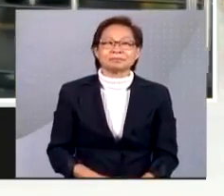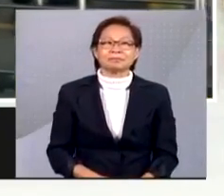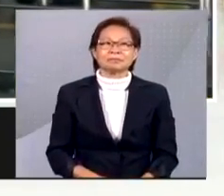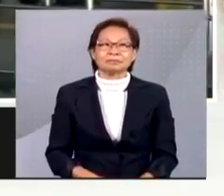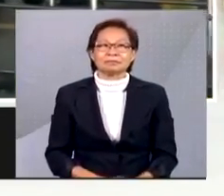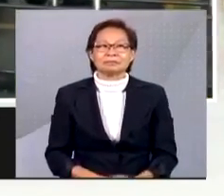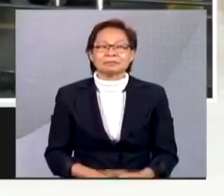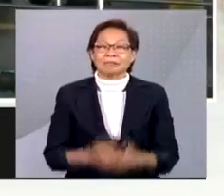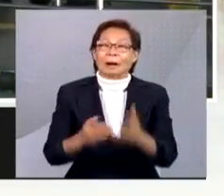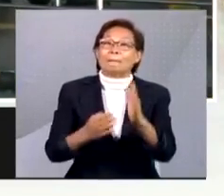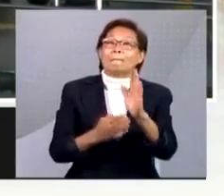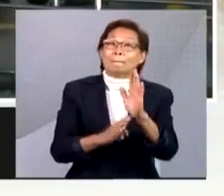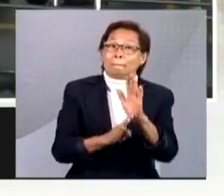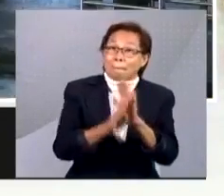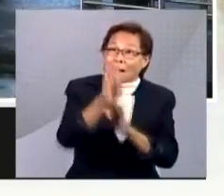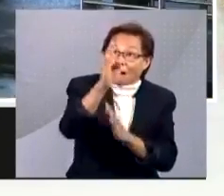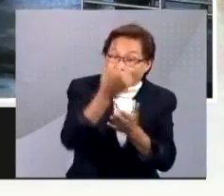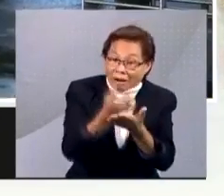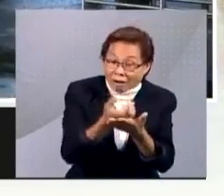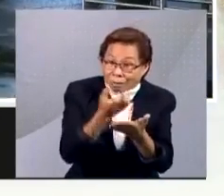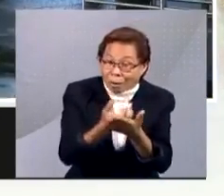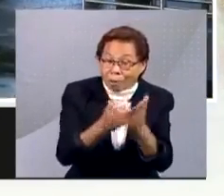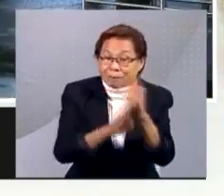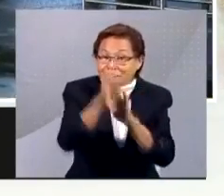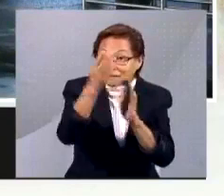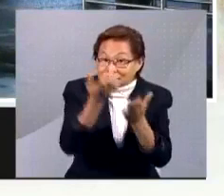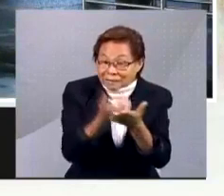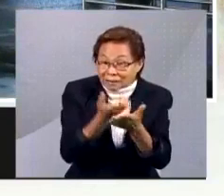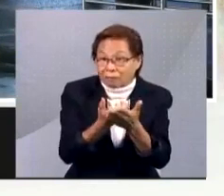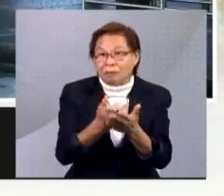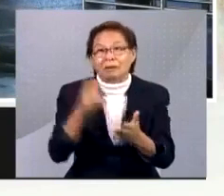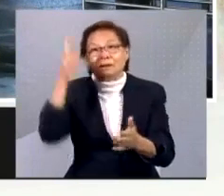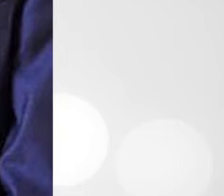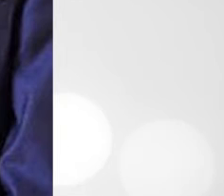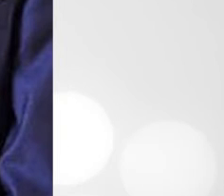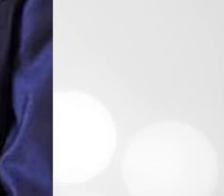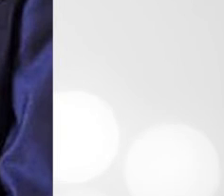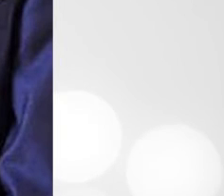Di bawah penjana ini, kerajaan telah pun mengenal pasti